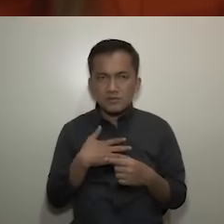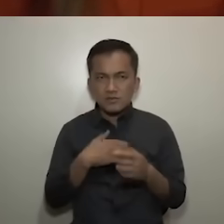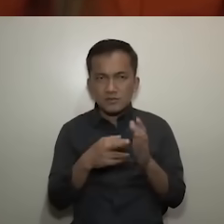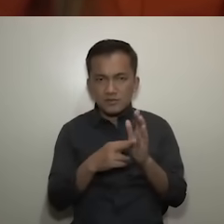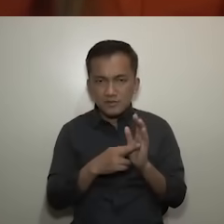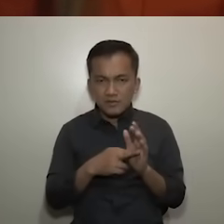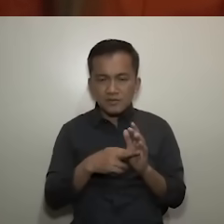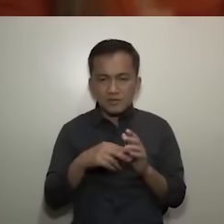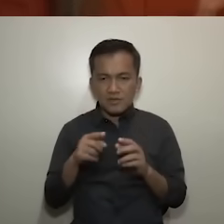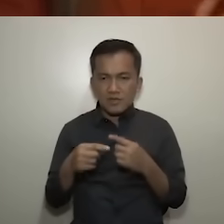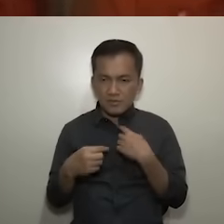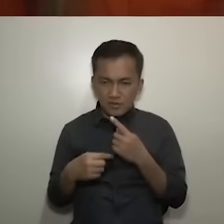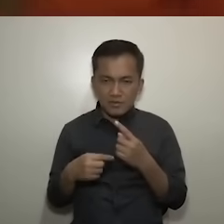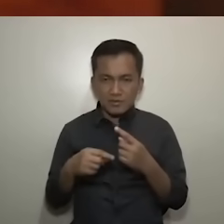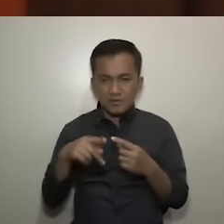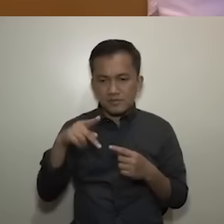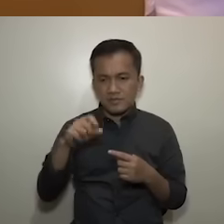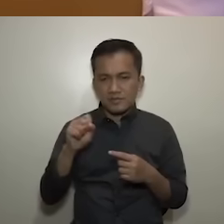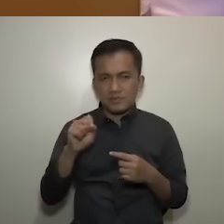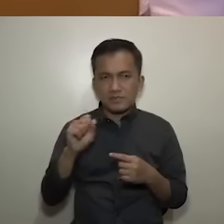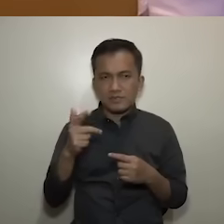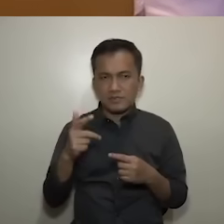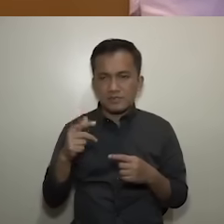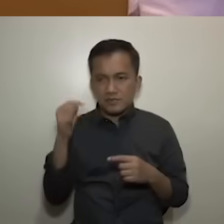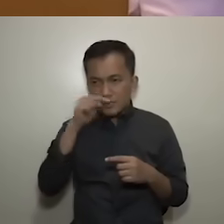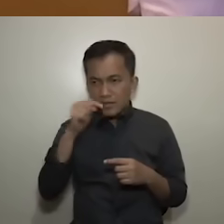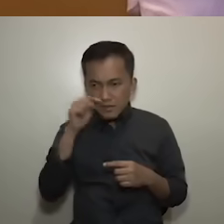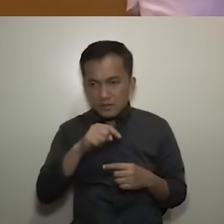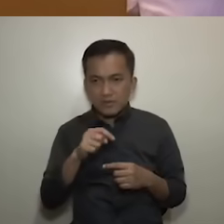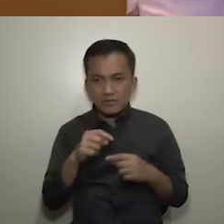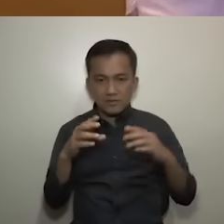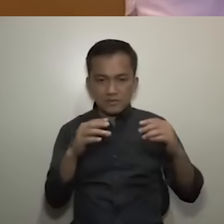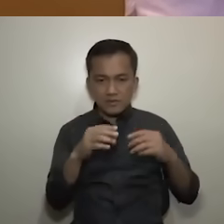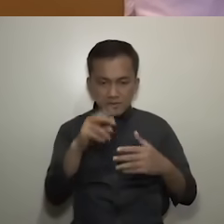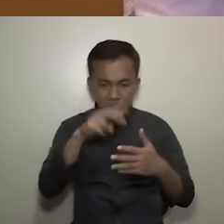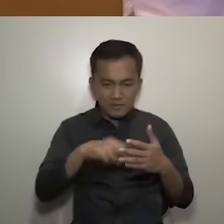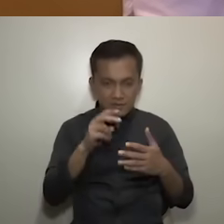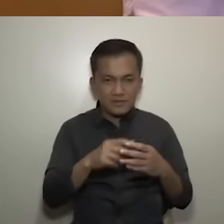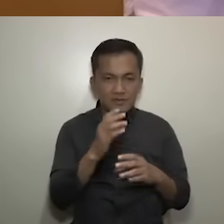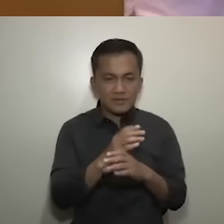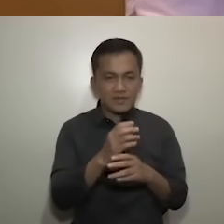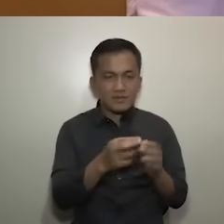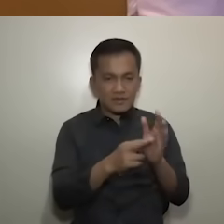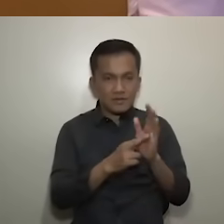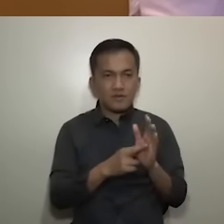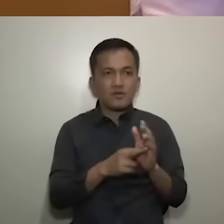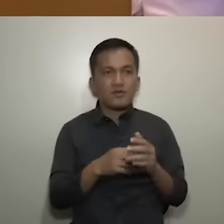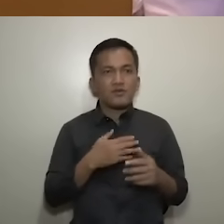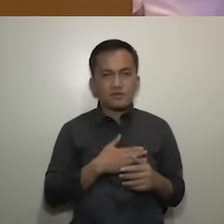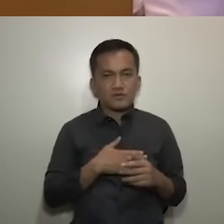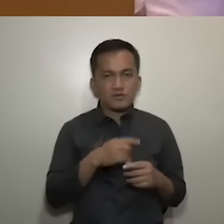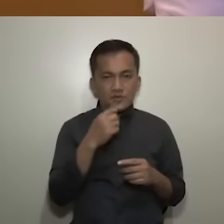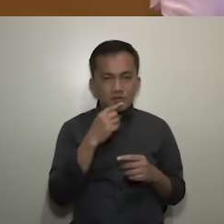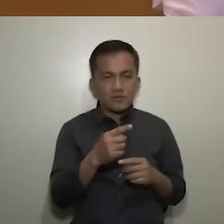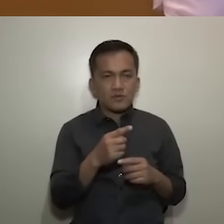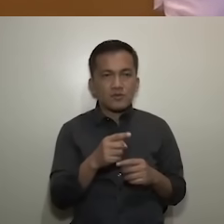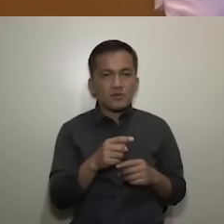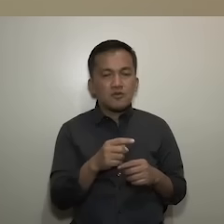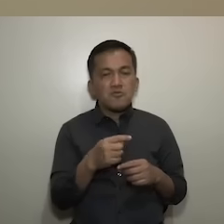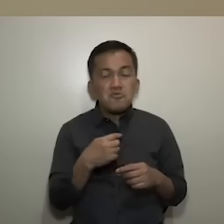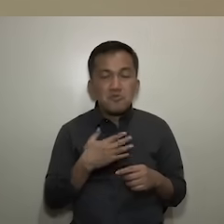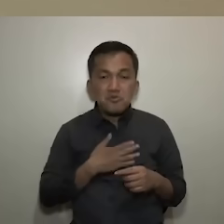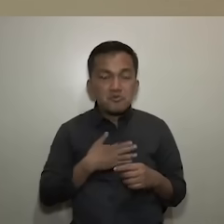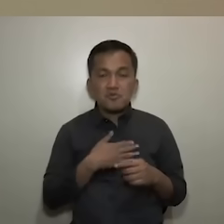request, huh? Yung sinasabi ko kay nagkakaroon sinungaling, siya. Kaya sinungaling. Po yung nabasa niyo po dun sa kotse, yan, request isang... pa rin po yan. Gusto ko hard, ay, gusto ko po